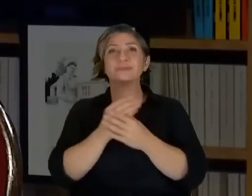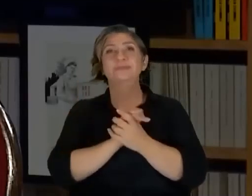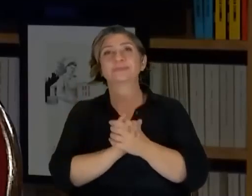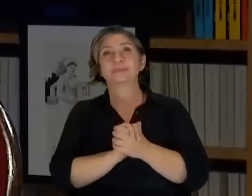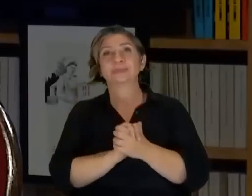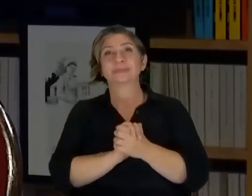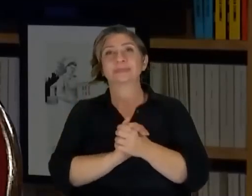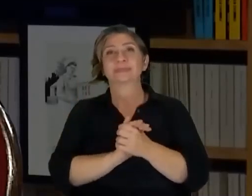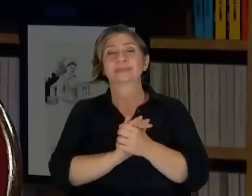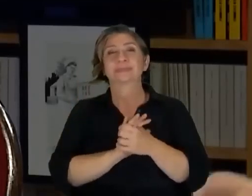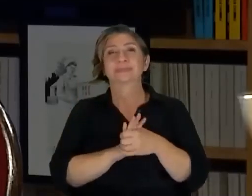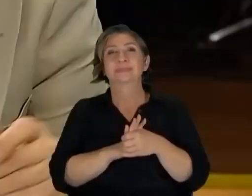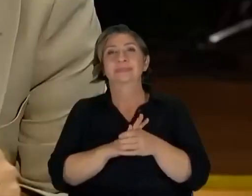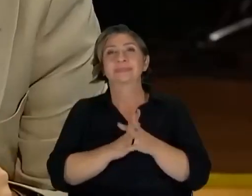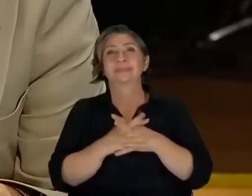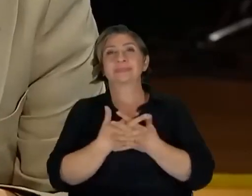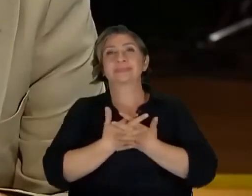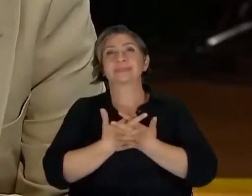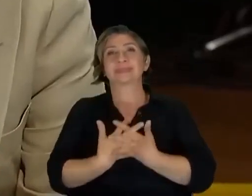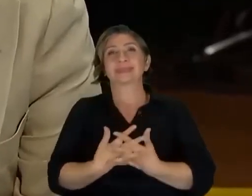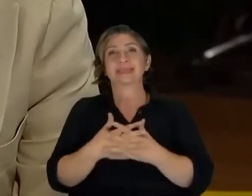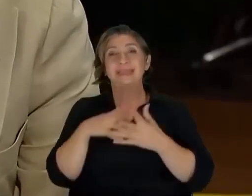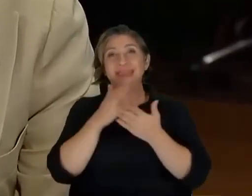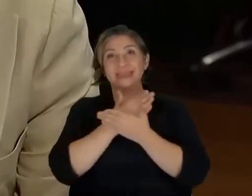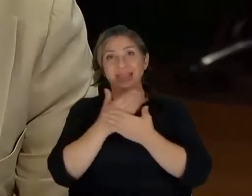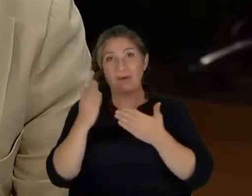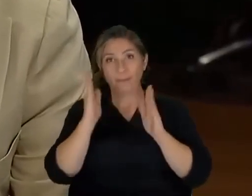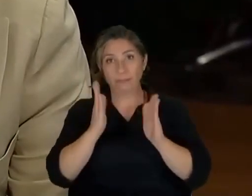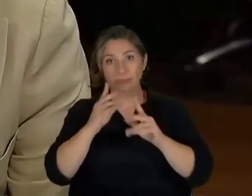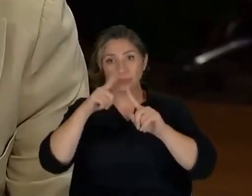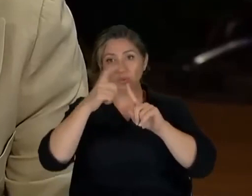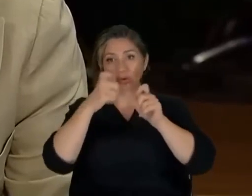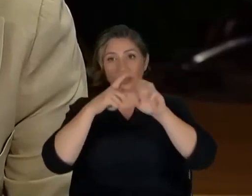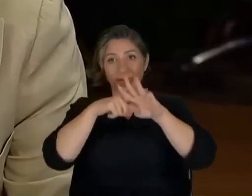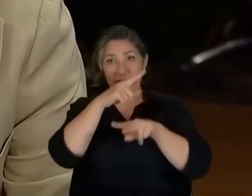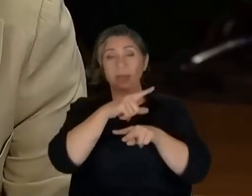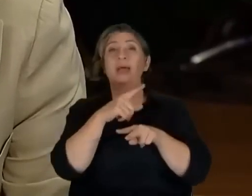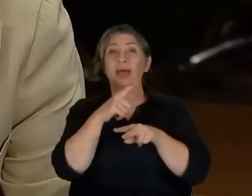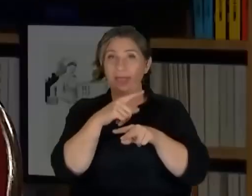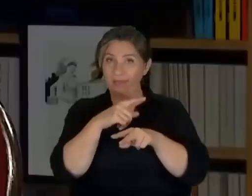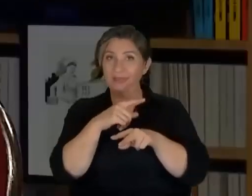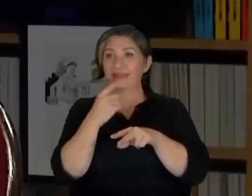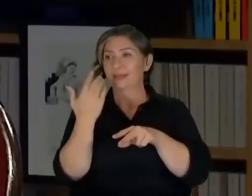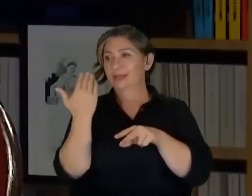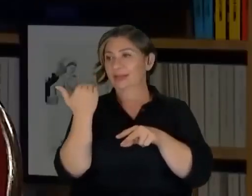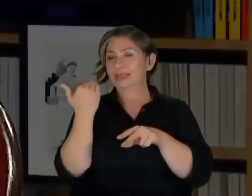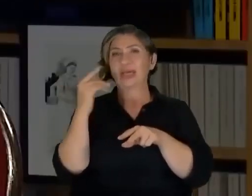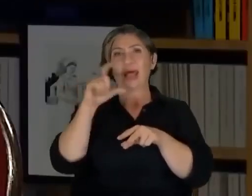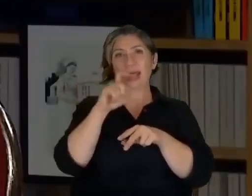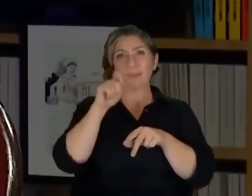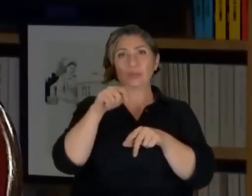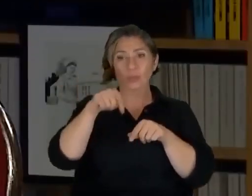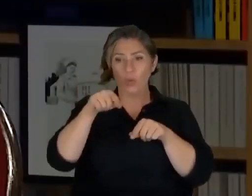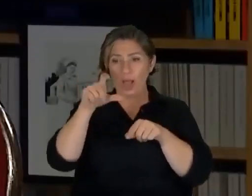oluyor yani. Peki, bir devam ediyor mu Tuşe'deki evet, programda? İşte geçen ay